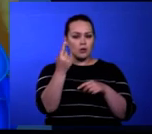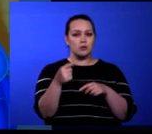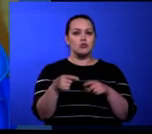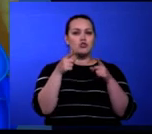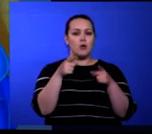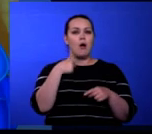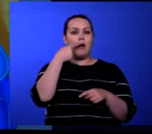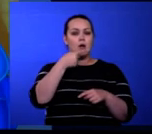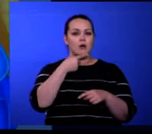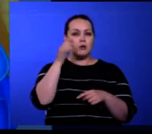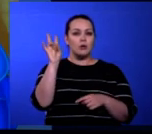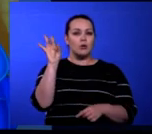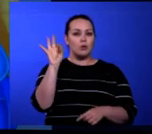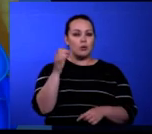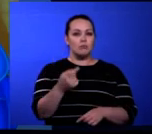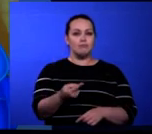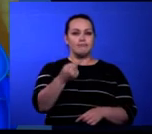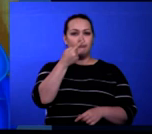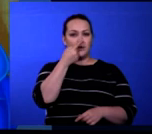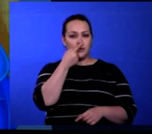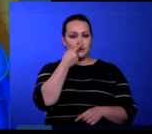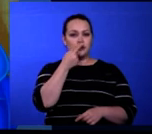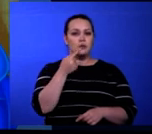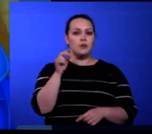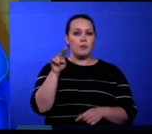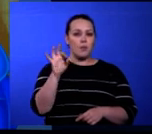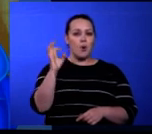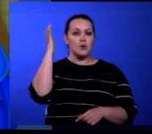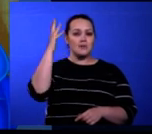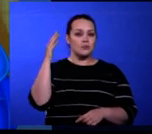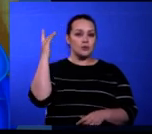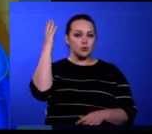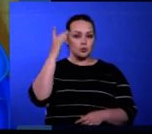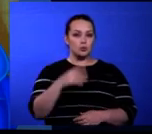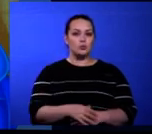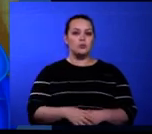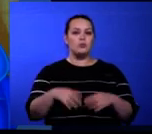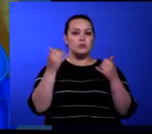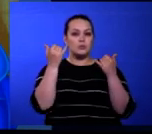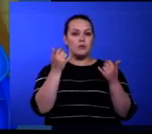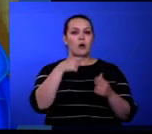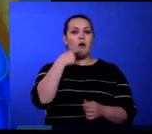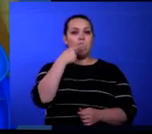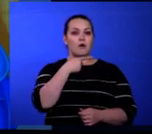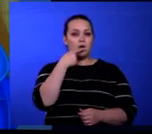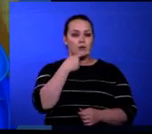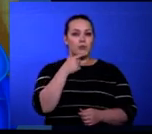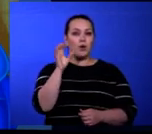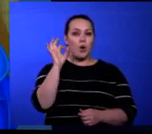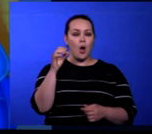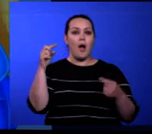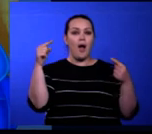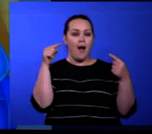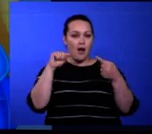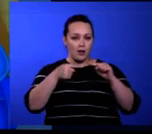части речи, но близкие по значению. Сегодня мы с вами говорим об